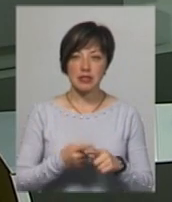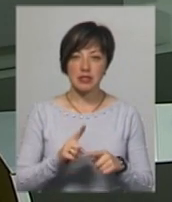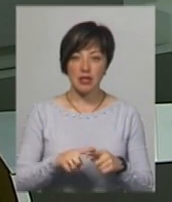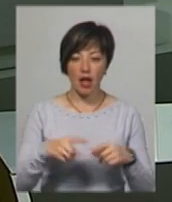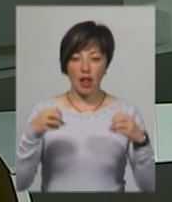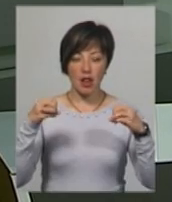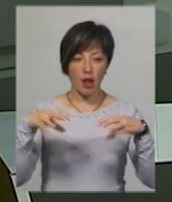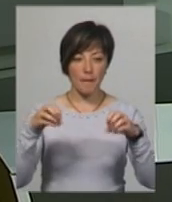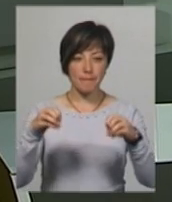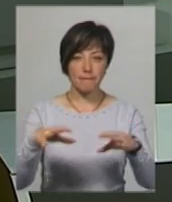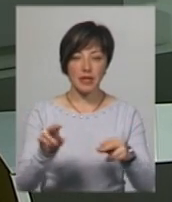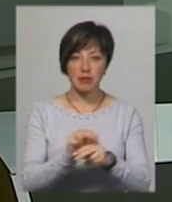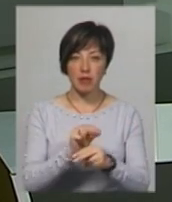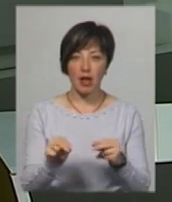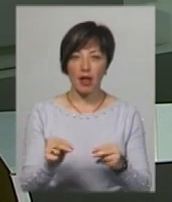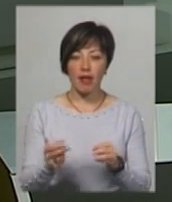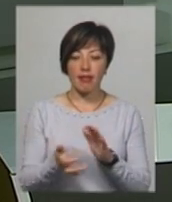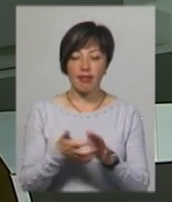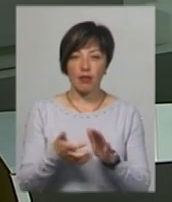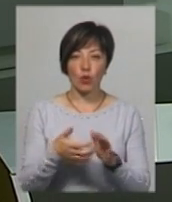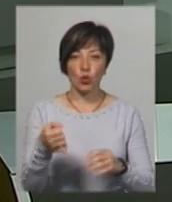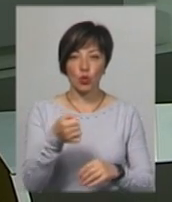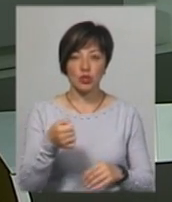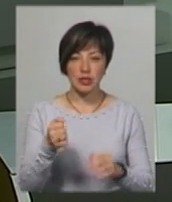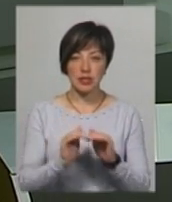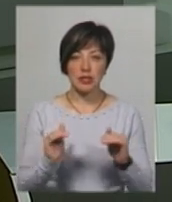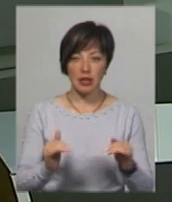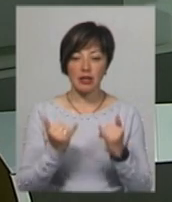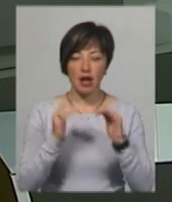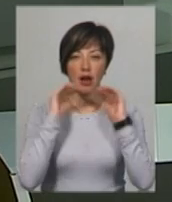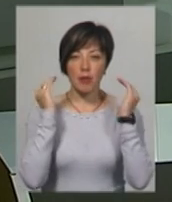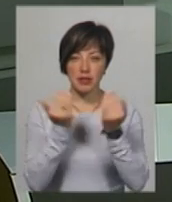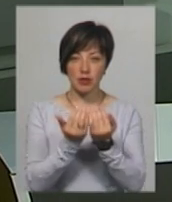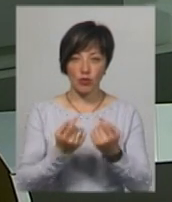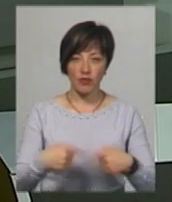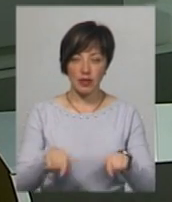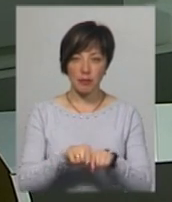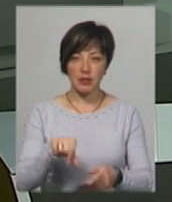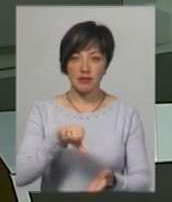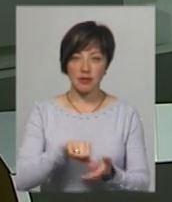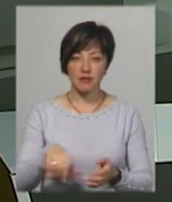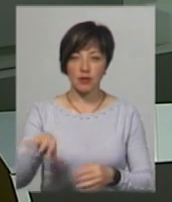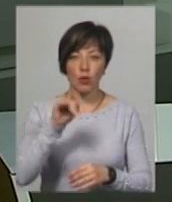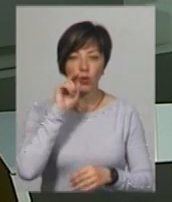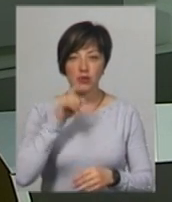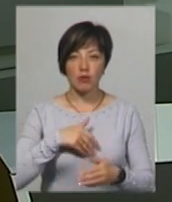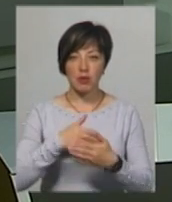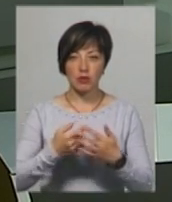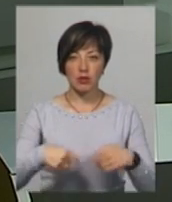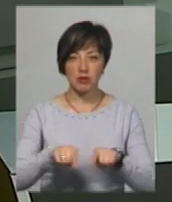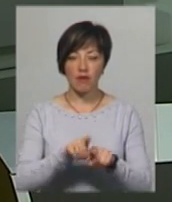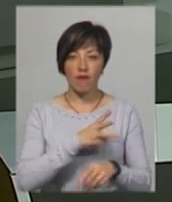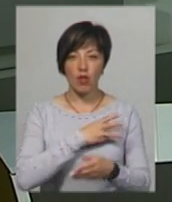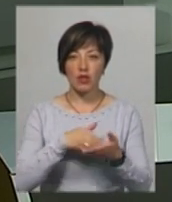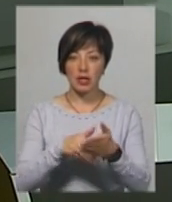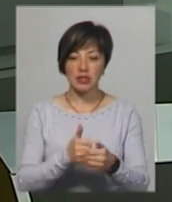лампи для фототерапії недоношених дітей. Передали його для реанімаційного відділення представники Всеукраїнської громадської організації